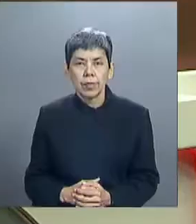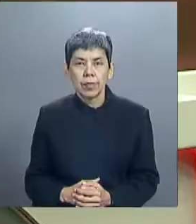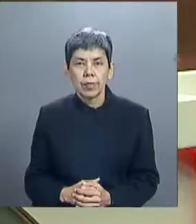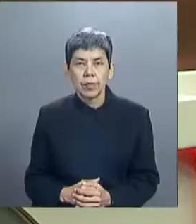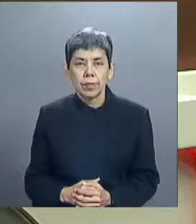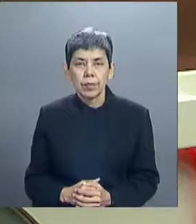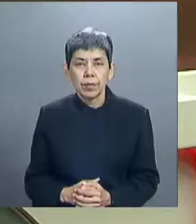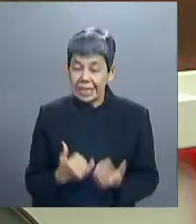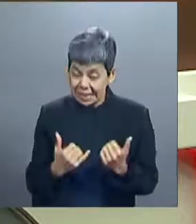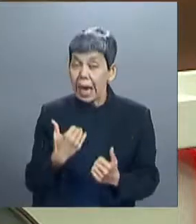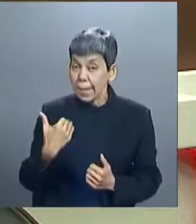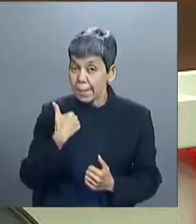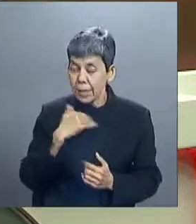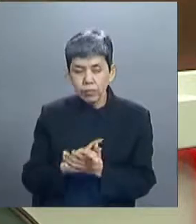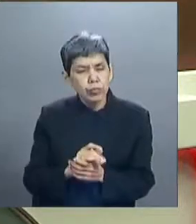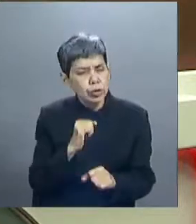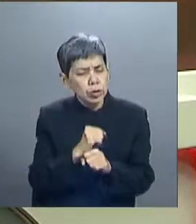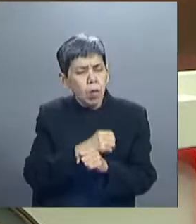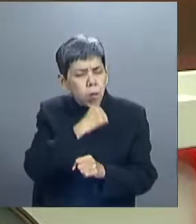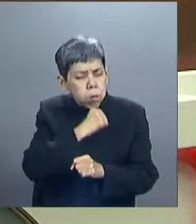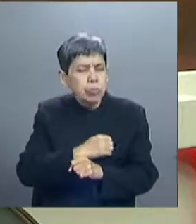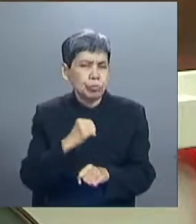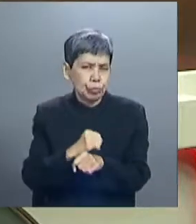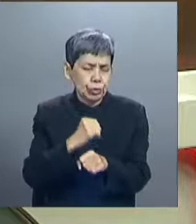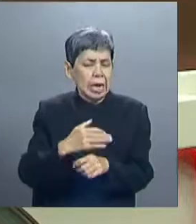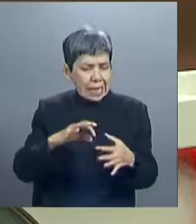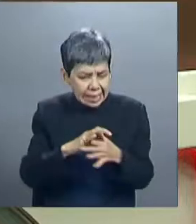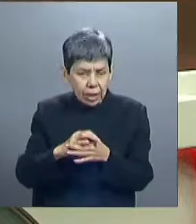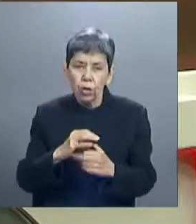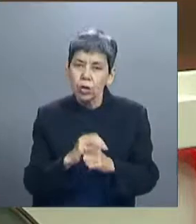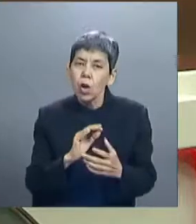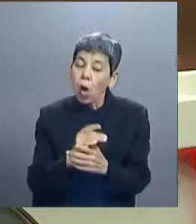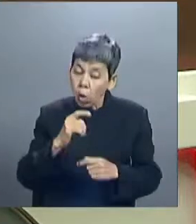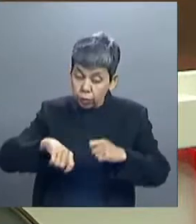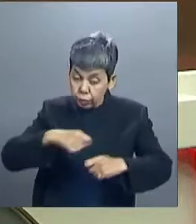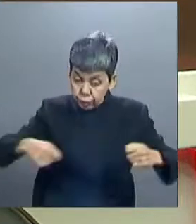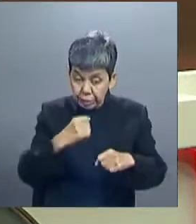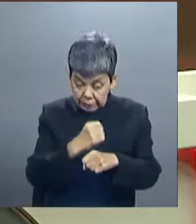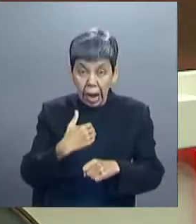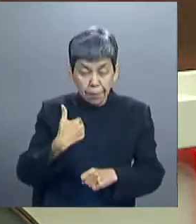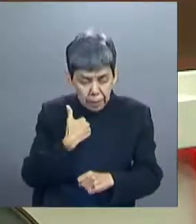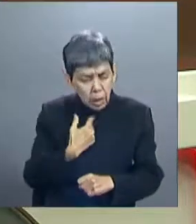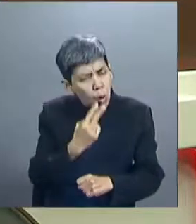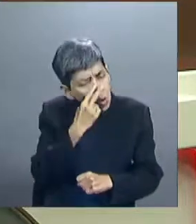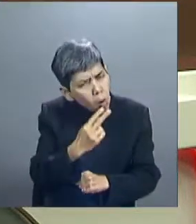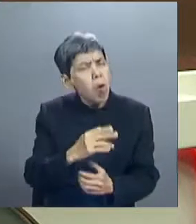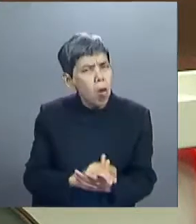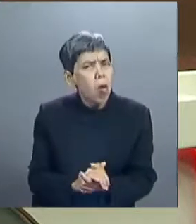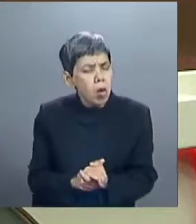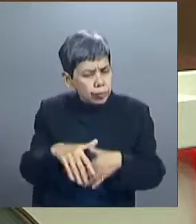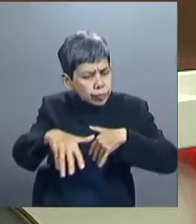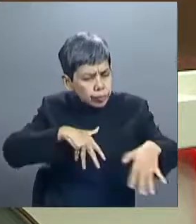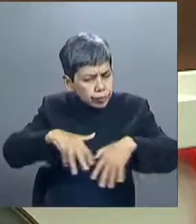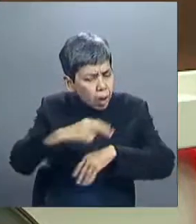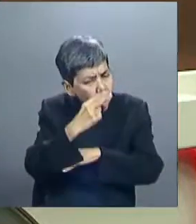เชือกกล้วยไม่เพียงแต่ว่าเป็นภูมิปัญญาของผู้เฒ่าผู้แก่ที่ใช้สำหรับผูกมัดสิ่งของเท่านั้นนะคะแต่ว่ายังเป็นตัวจุดประกายที่ให้ชาวบ้านนั้น